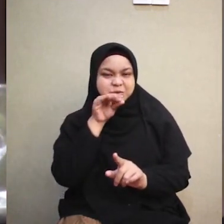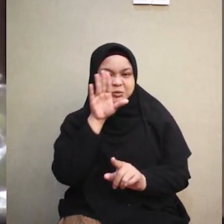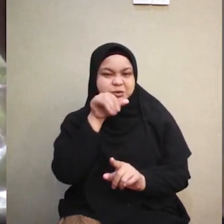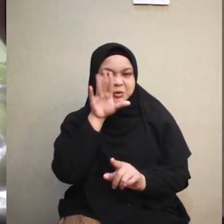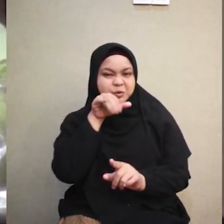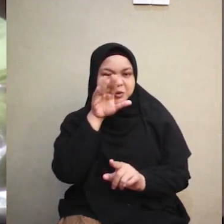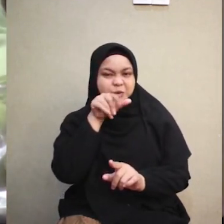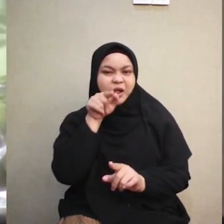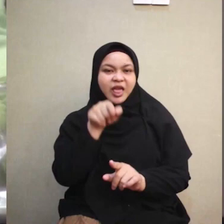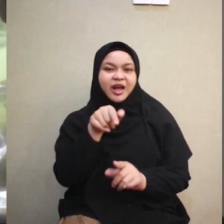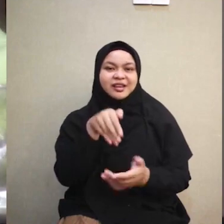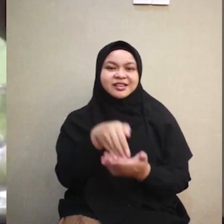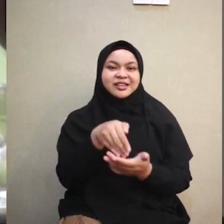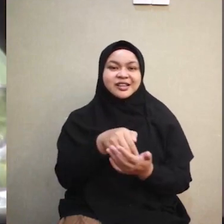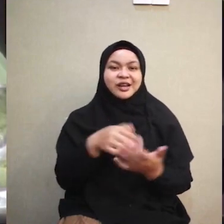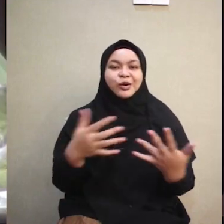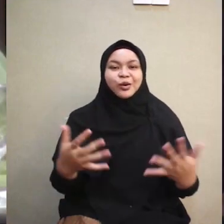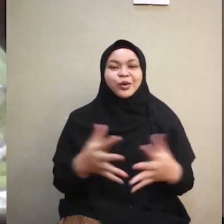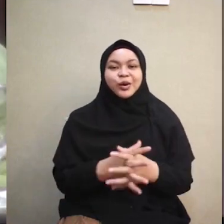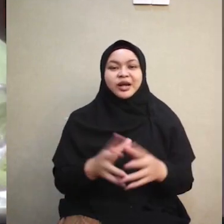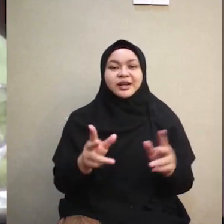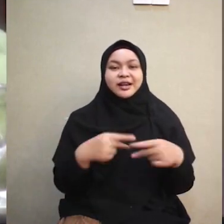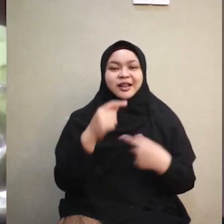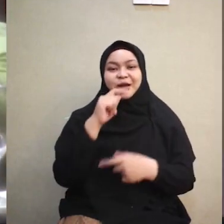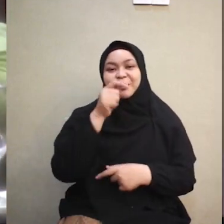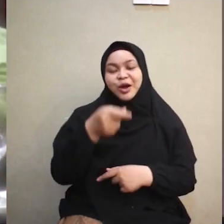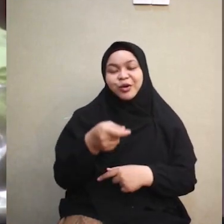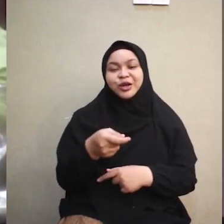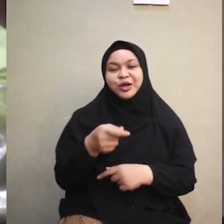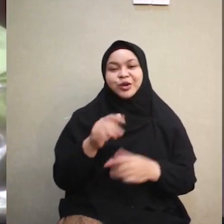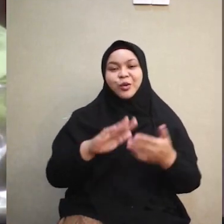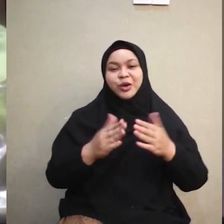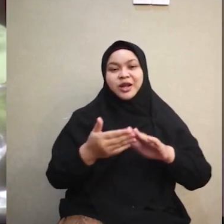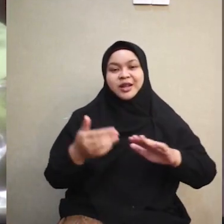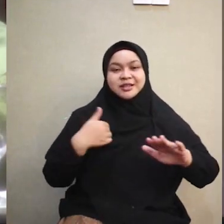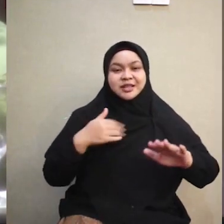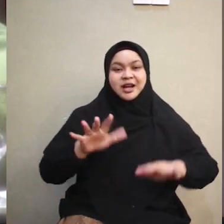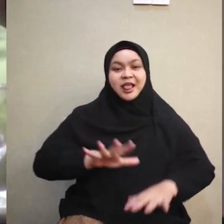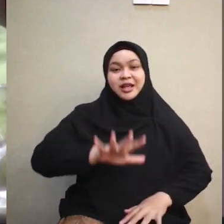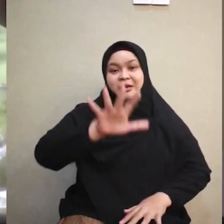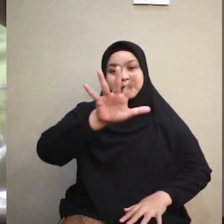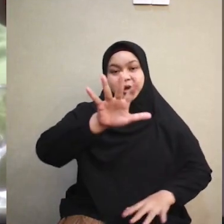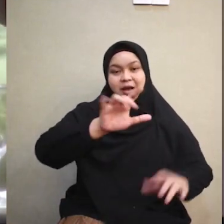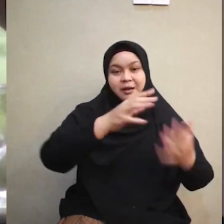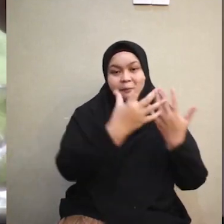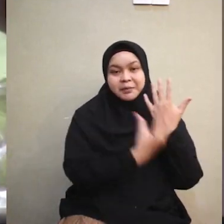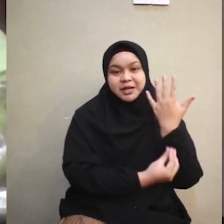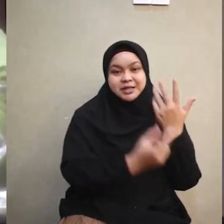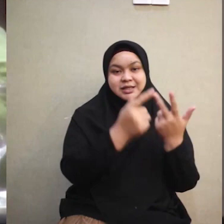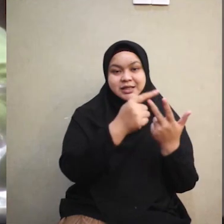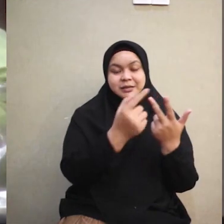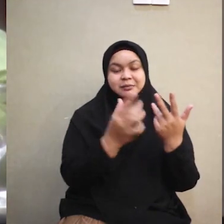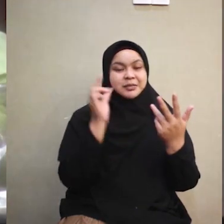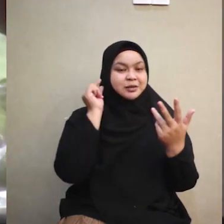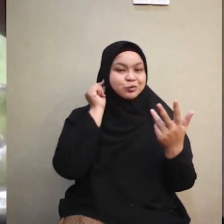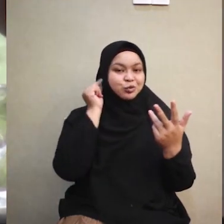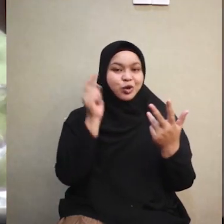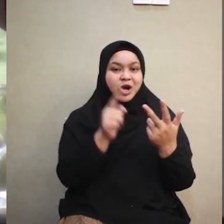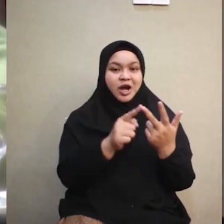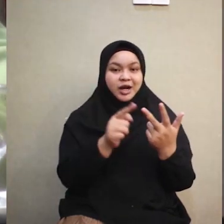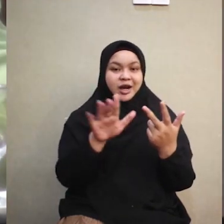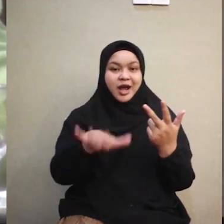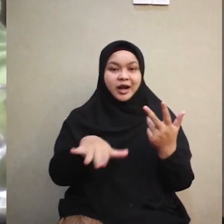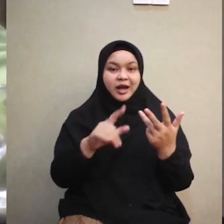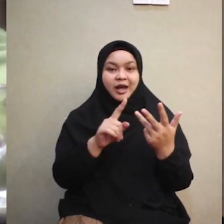kita itu kan mengakui komunitas rentan ada lima nih ya miskin perempuan kemudian karena